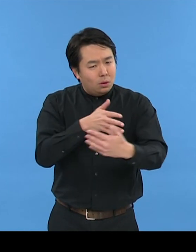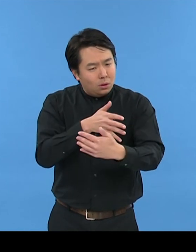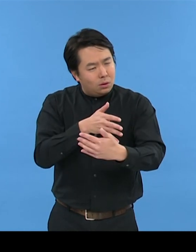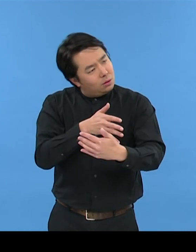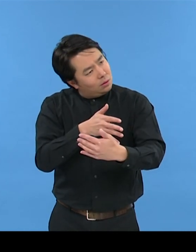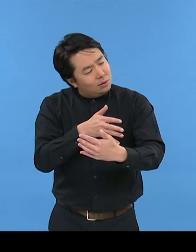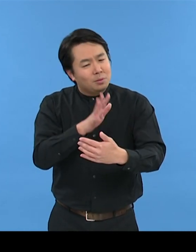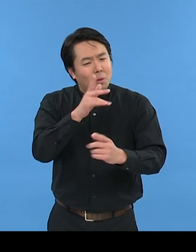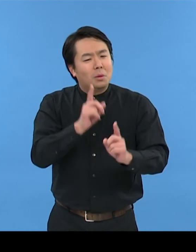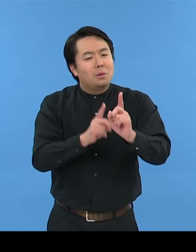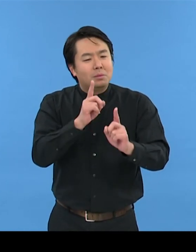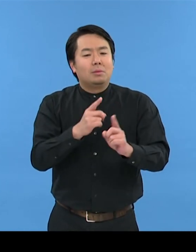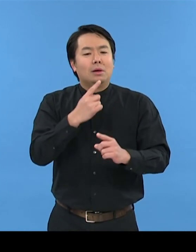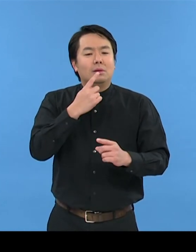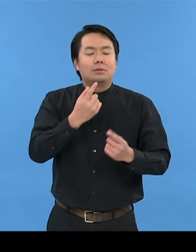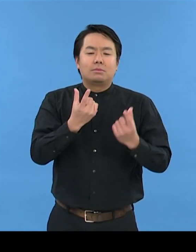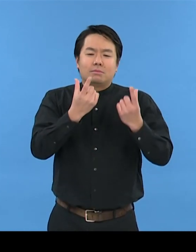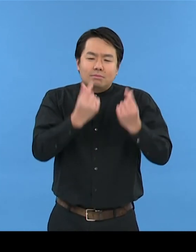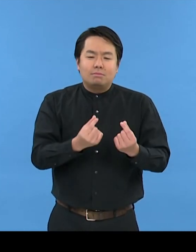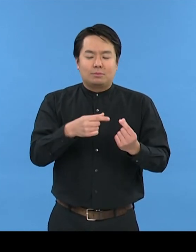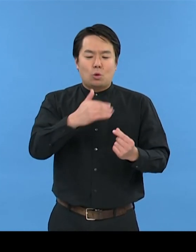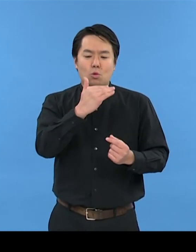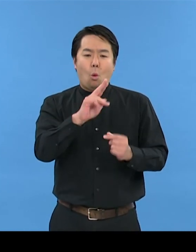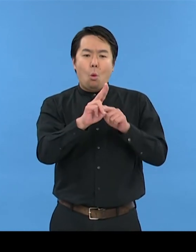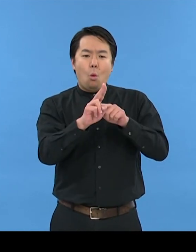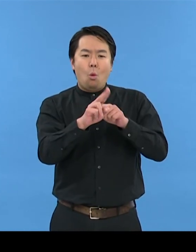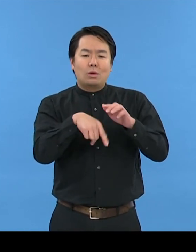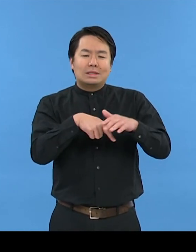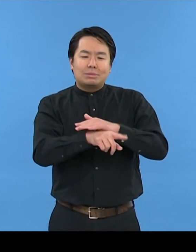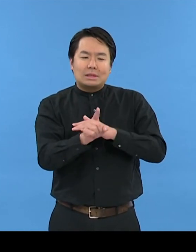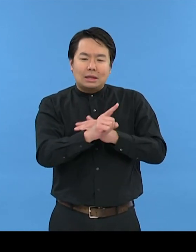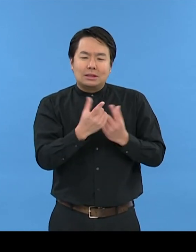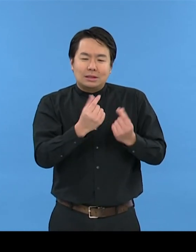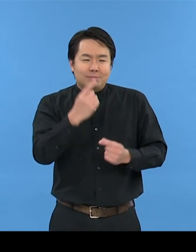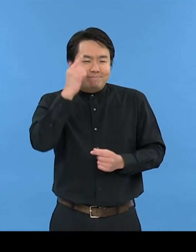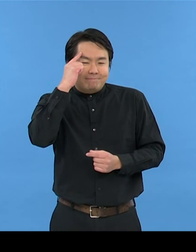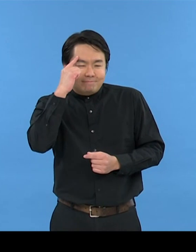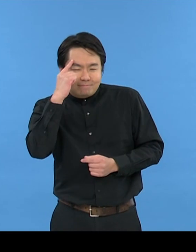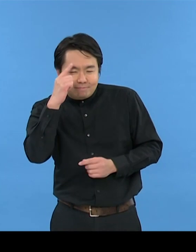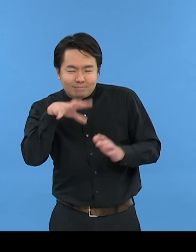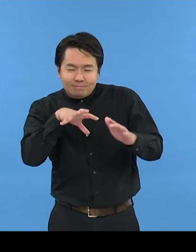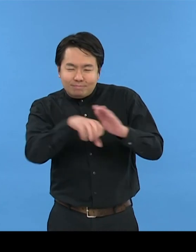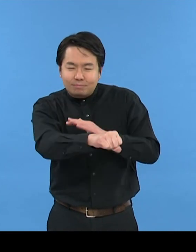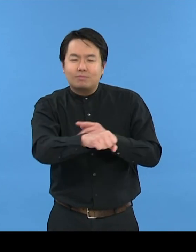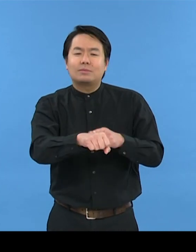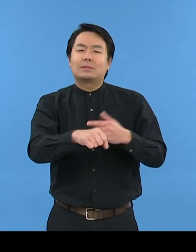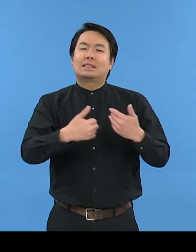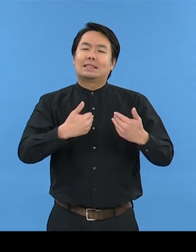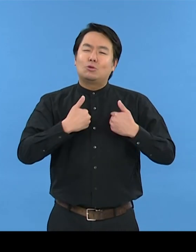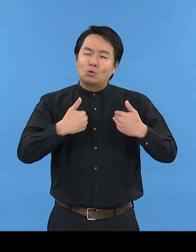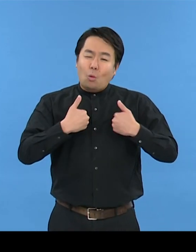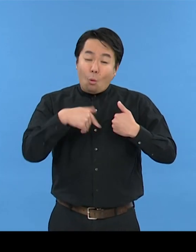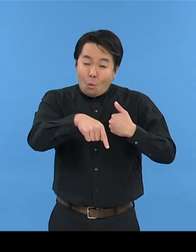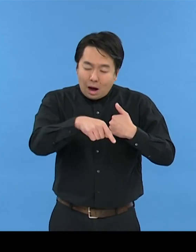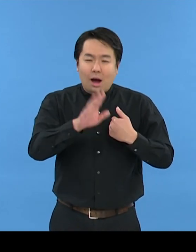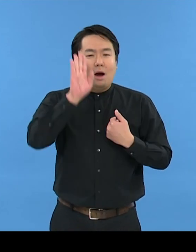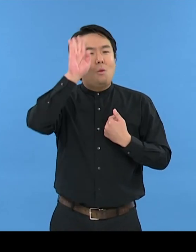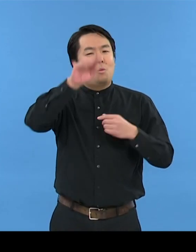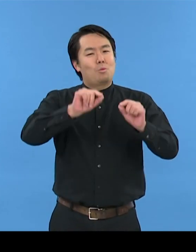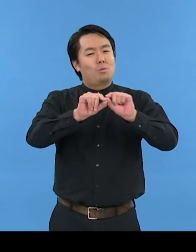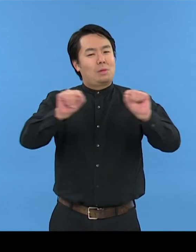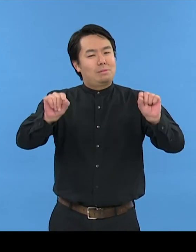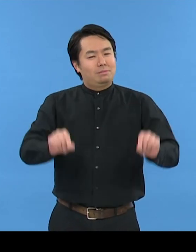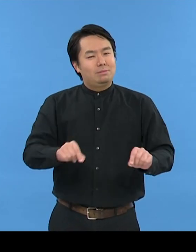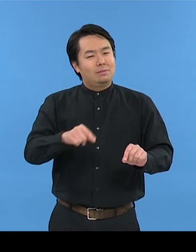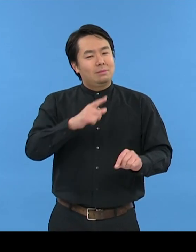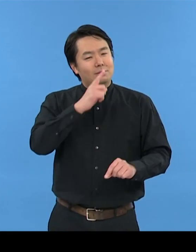よくよく考えて捉えていかなければいけないまあこれからの課題だろうなというふうに